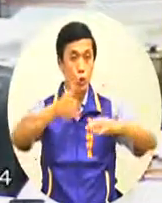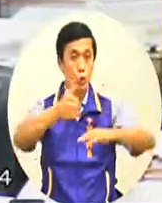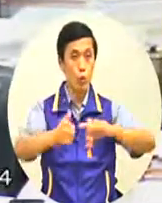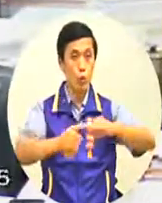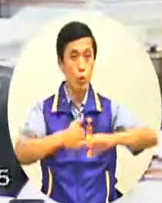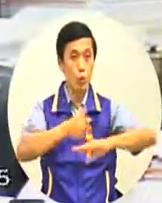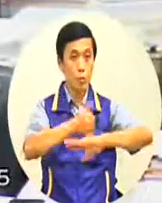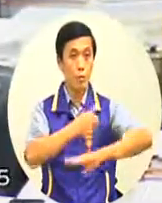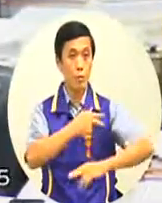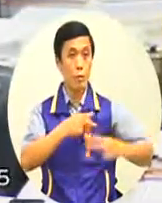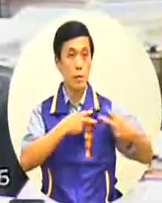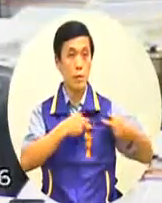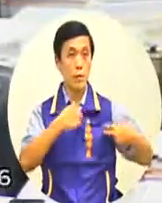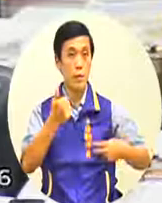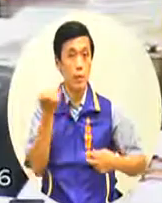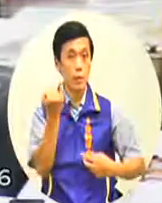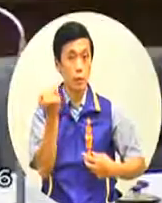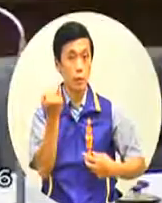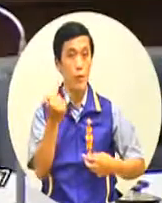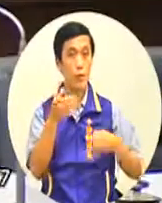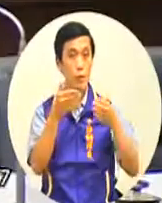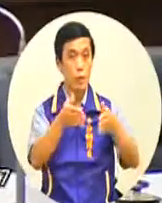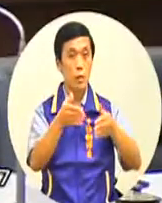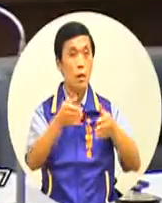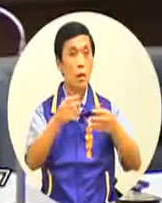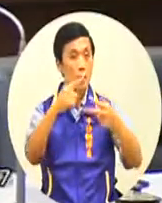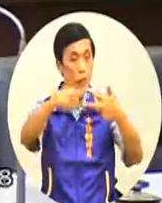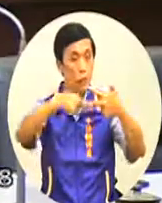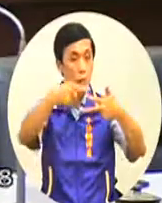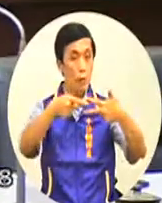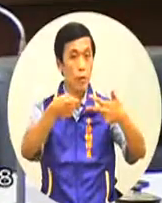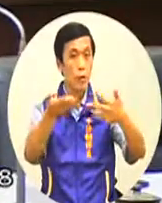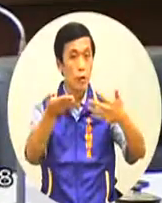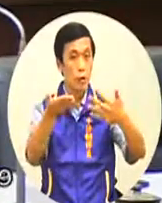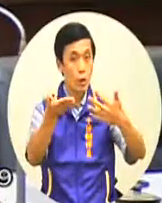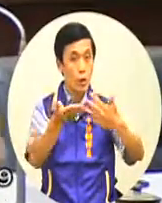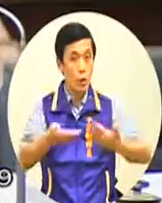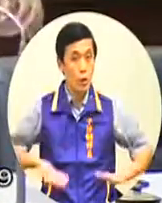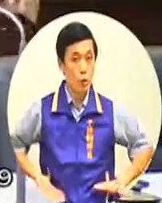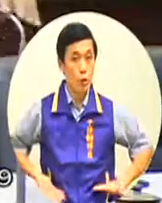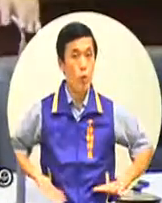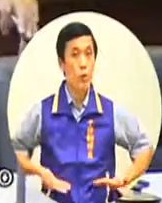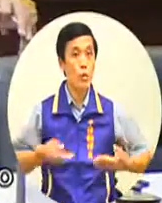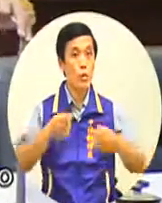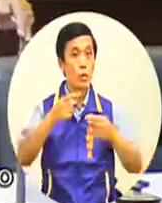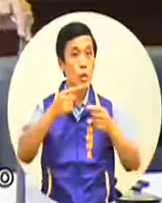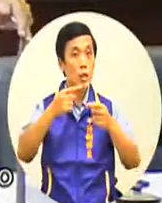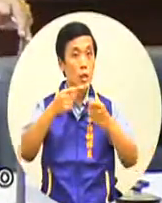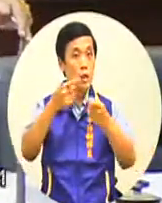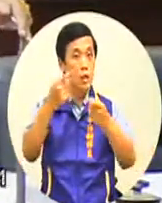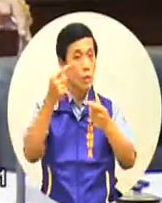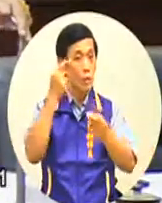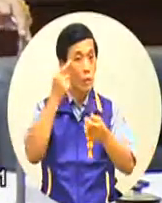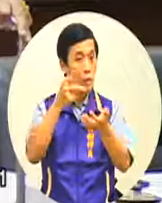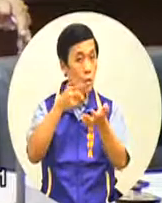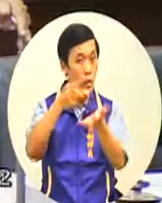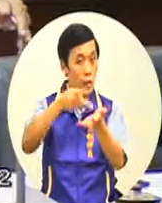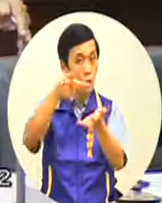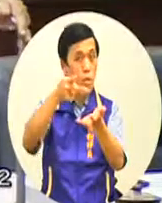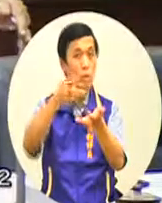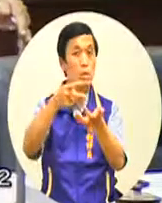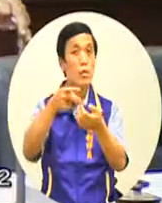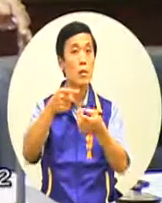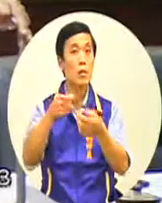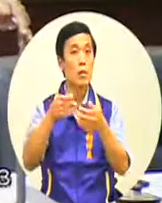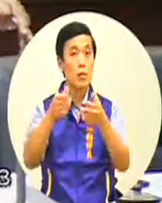对这个一休一立这个案子，对劳工他很痛。那痛苦我觉得对我们来讲，民进党这